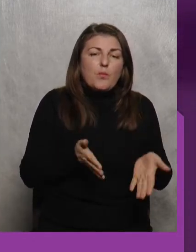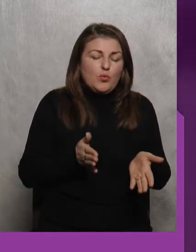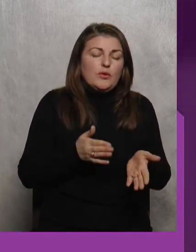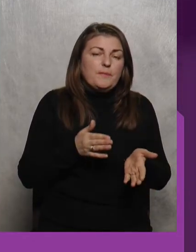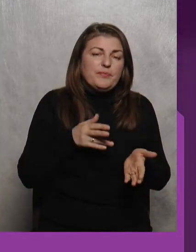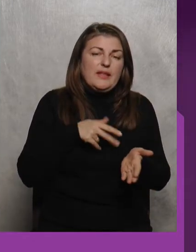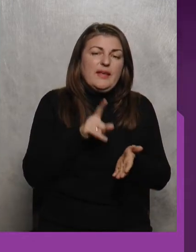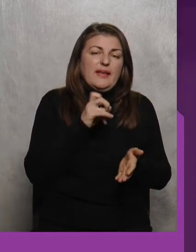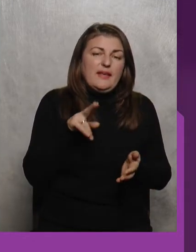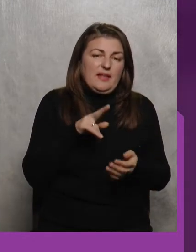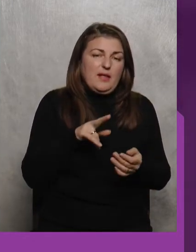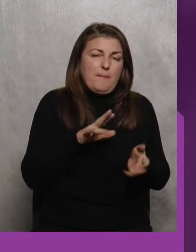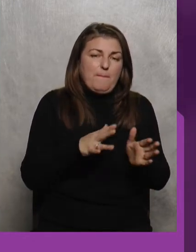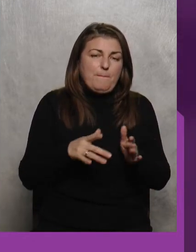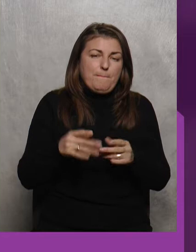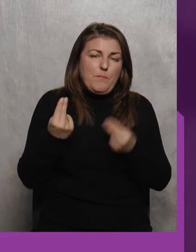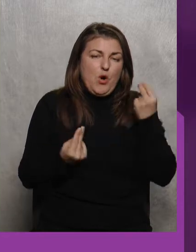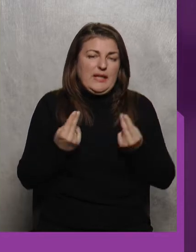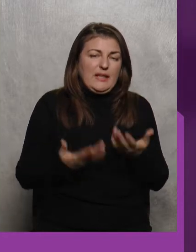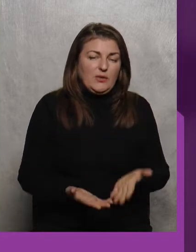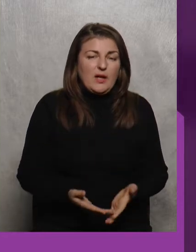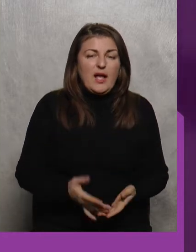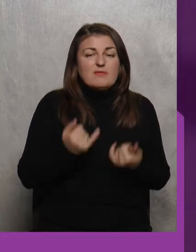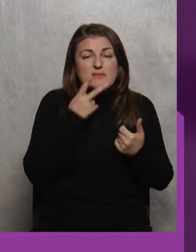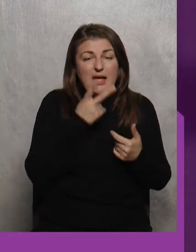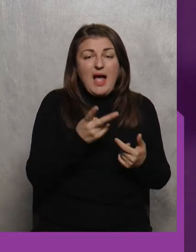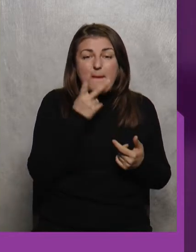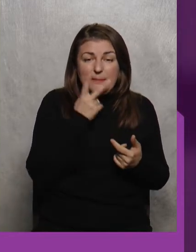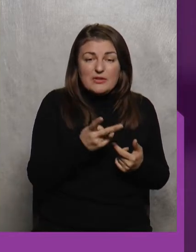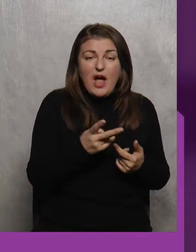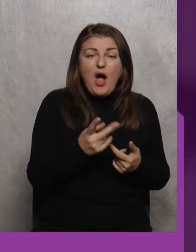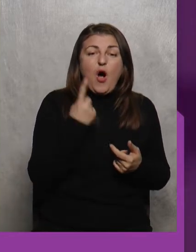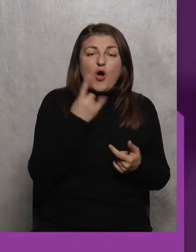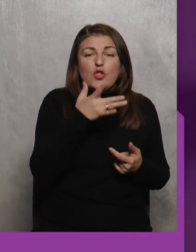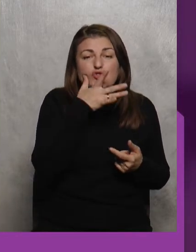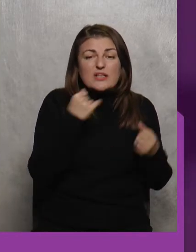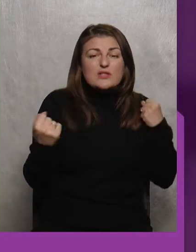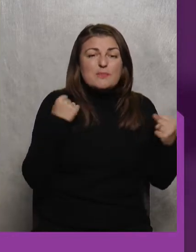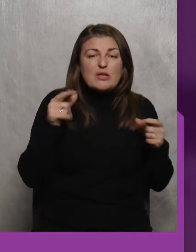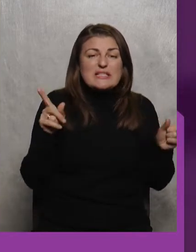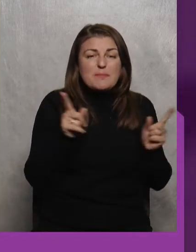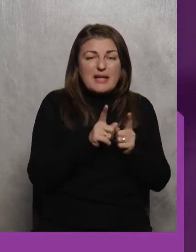йти хід поєдинку. Ну, так. Зараз подивимося, якраз бачите, одночасно спортсмени